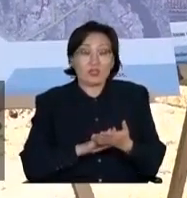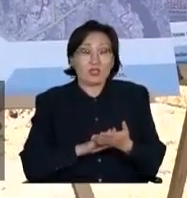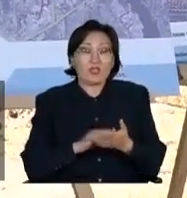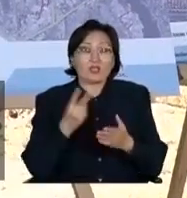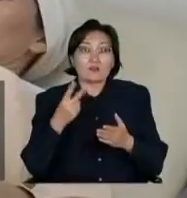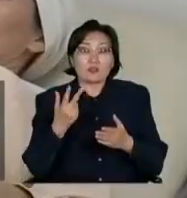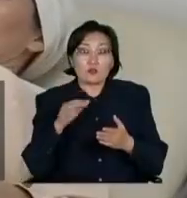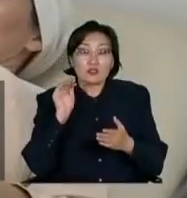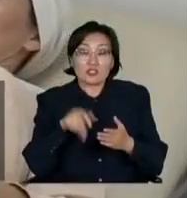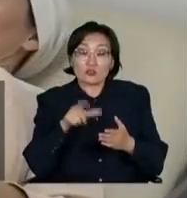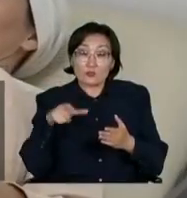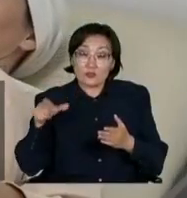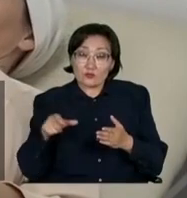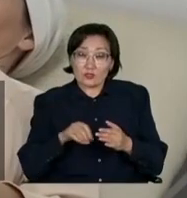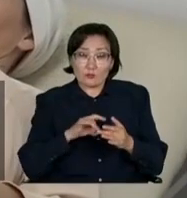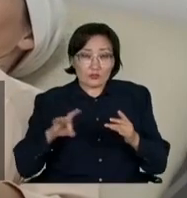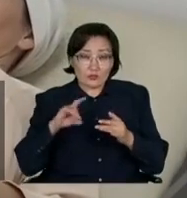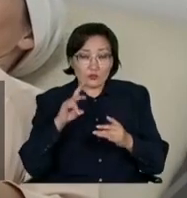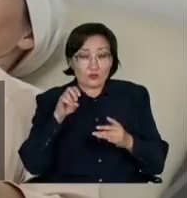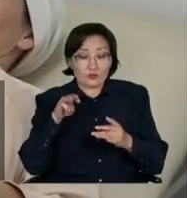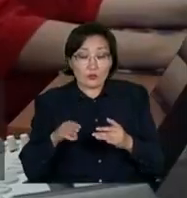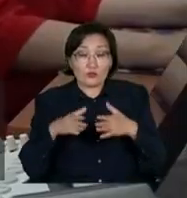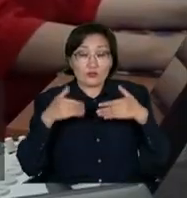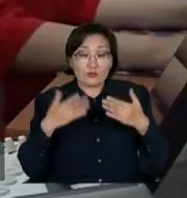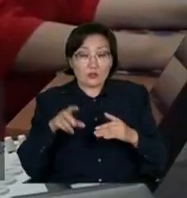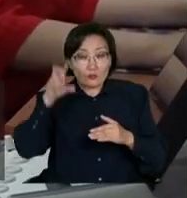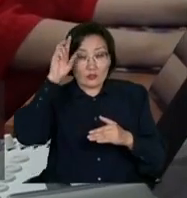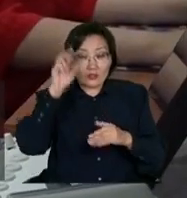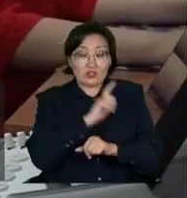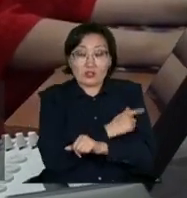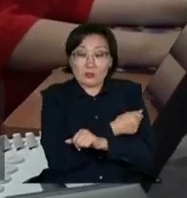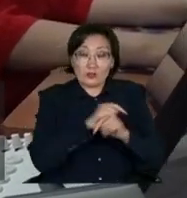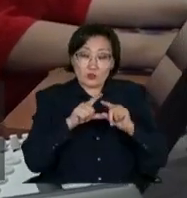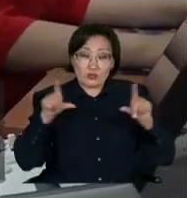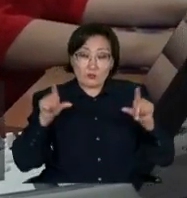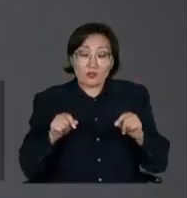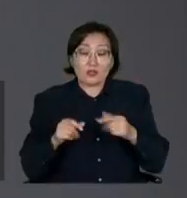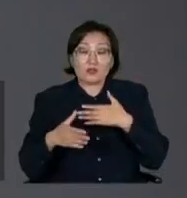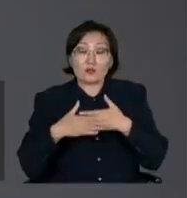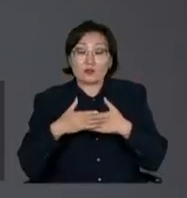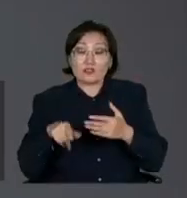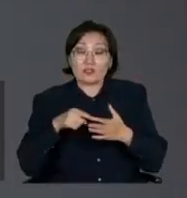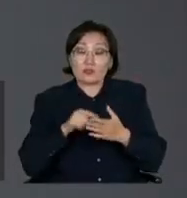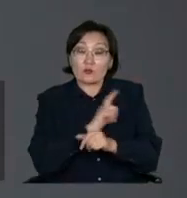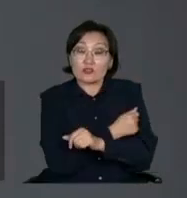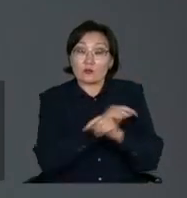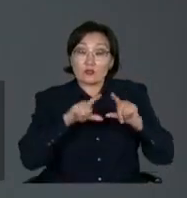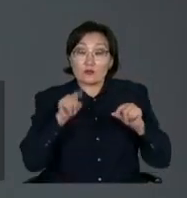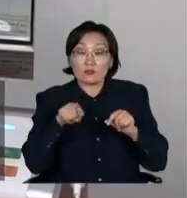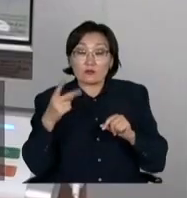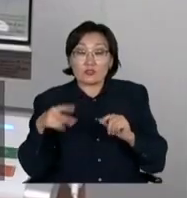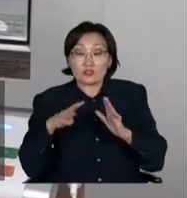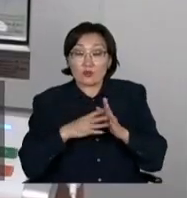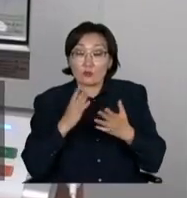тысяч горожан. Отметим, что в микрорайоне Нуркент отсутствуют государственные медучреждения. Ближайшая городская поликлиника номер